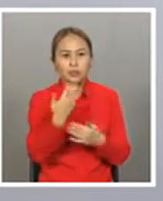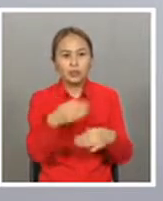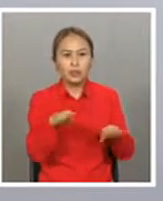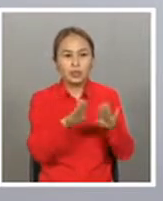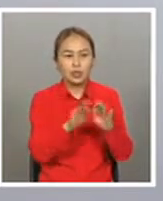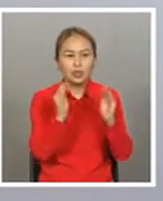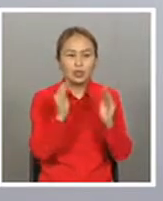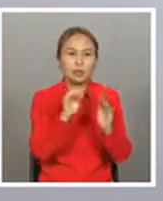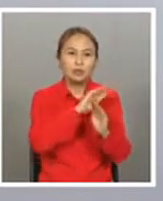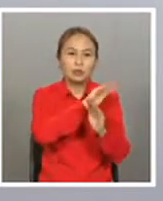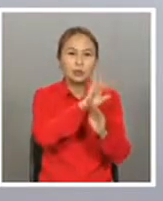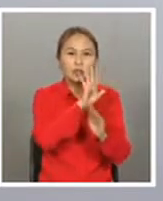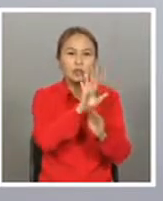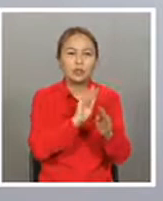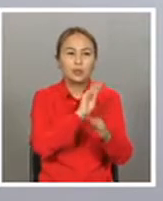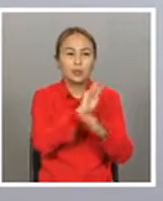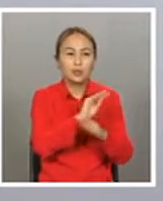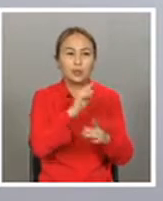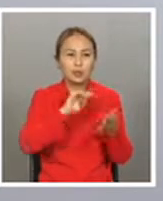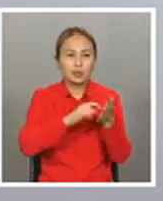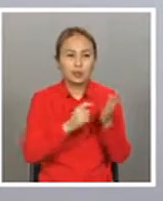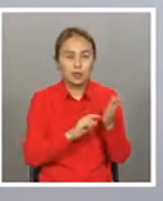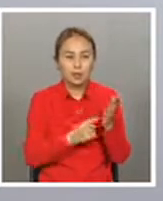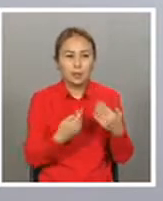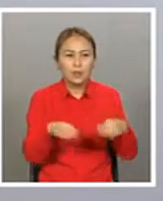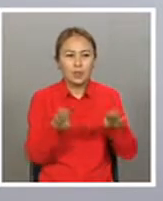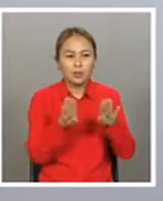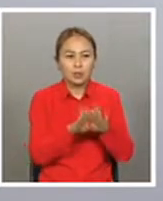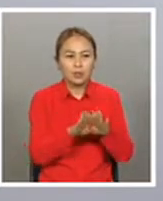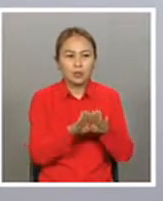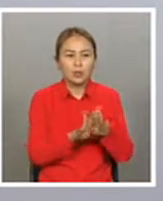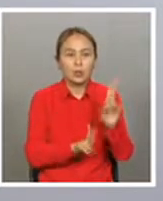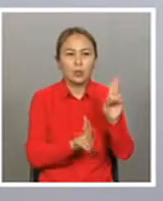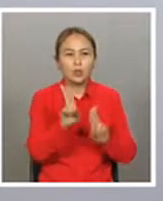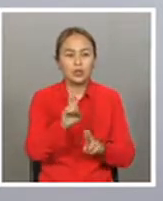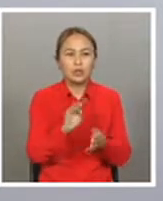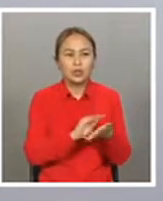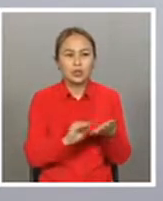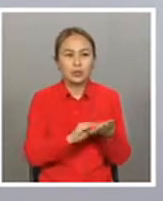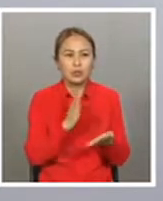алдында тұрған 5-ке бөлемін. Мінекей, мына түрдегідей өрнегіміз шығады.